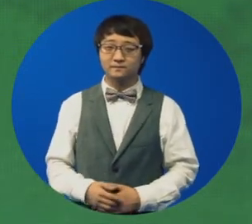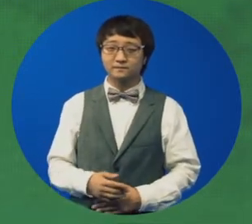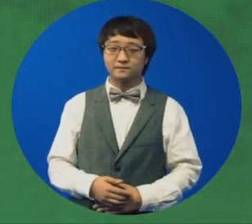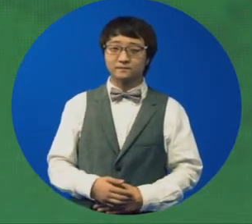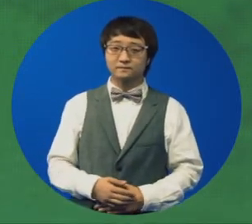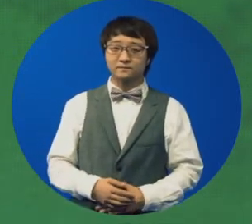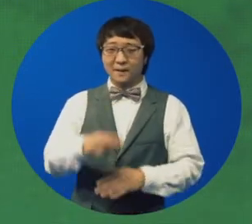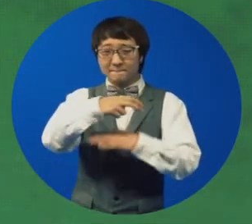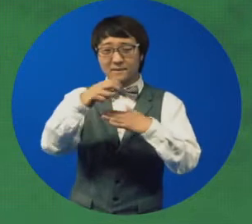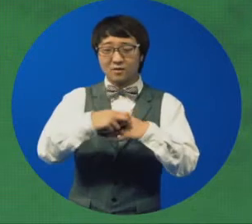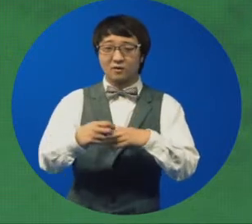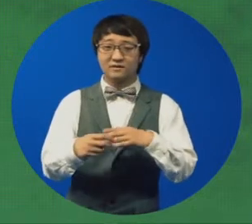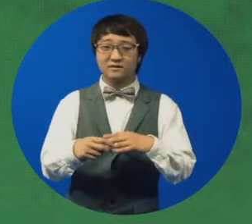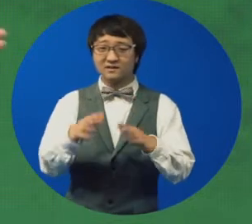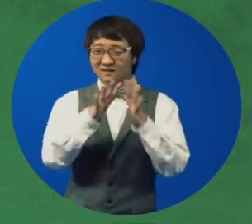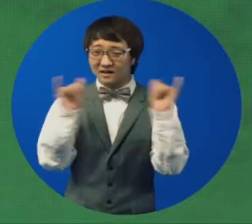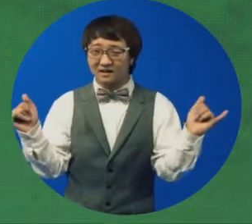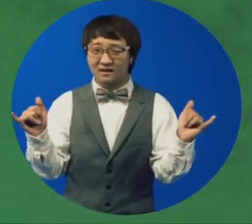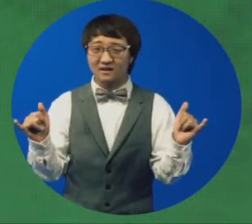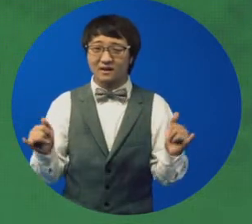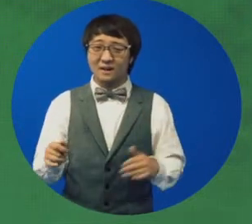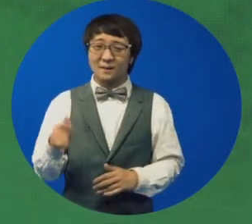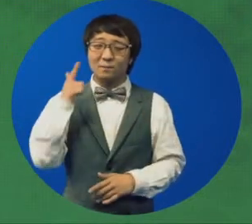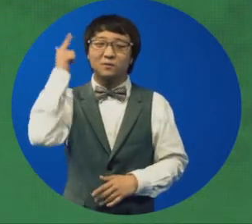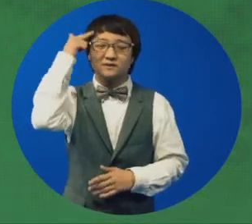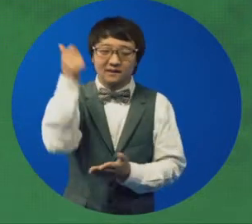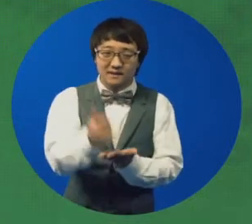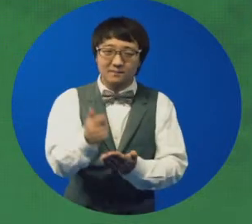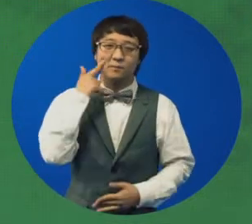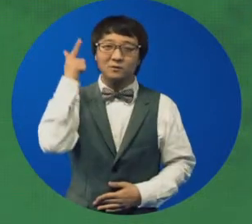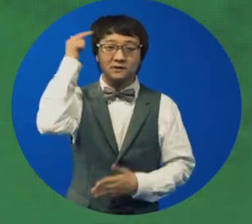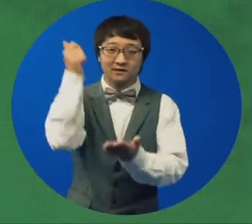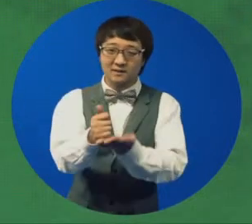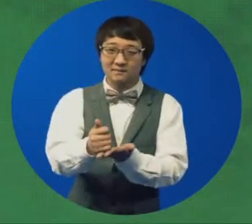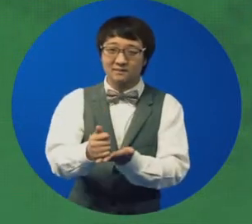병원의 의사들과 간호사들 저한테 와서 목사님 목사님 하는데